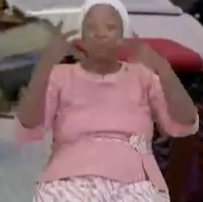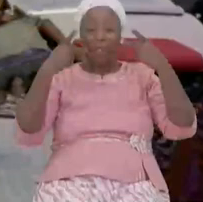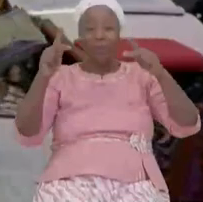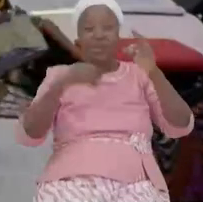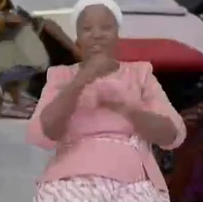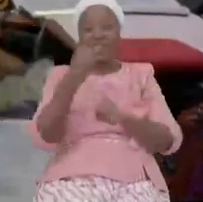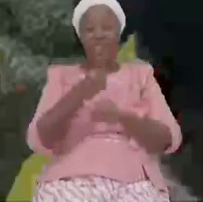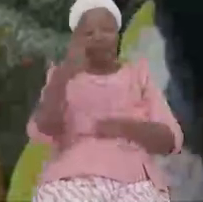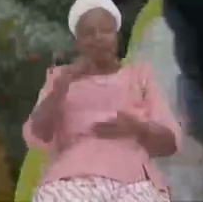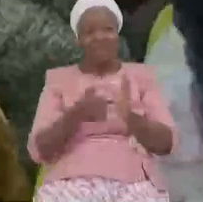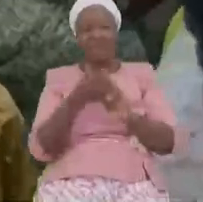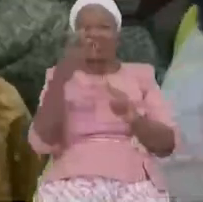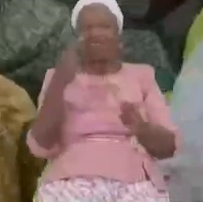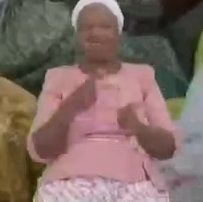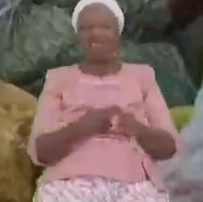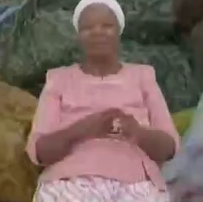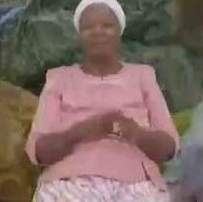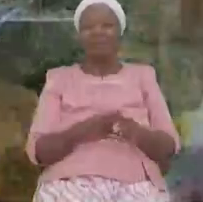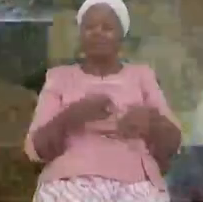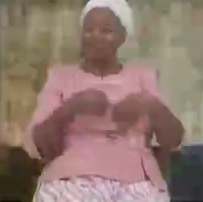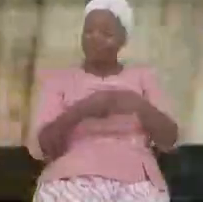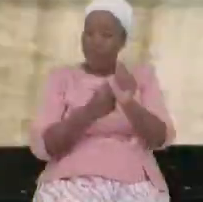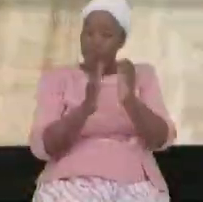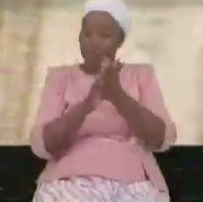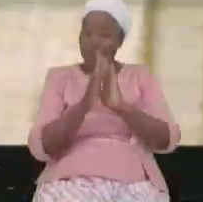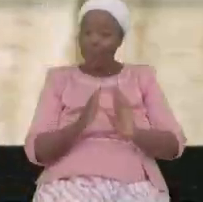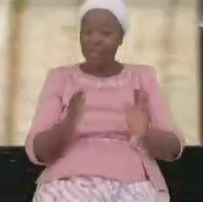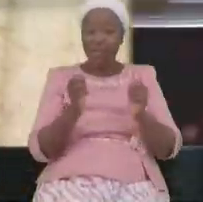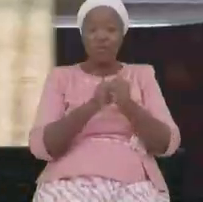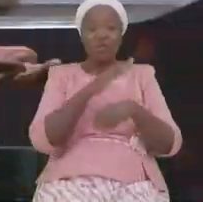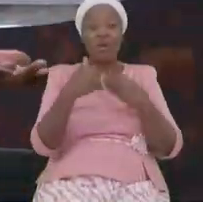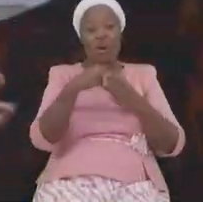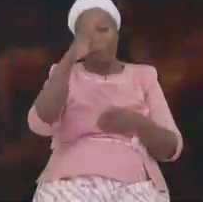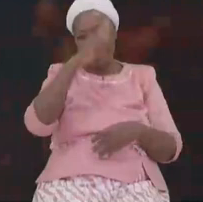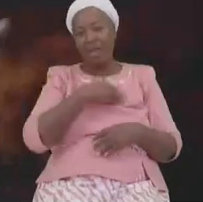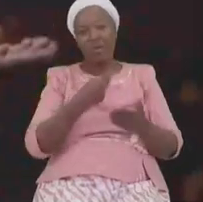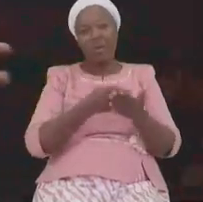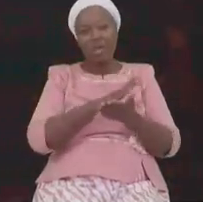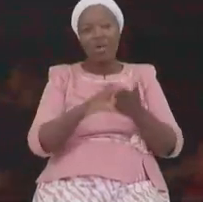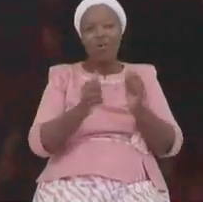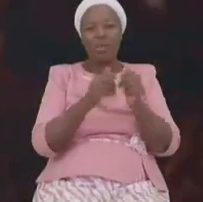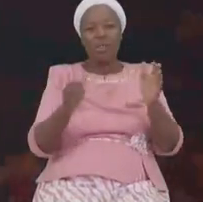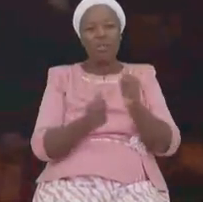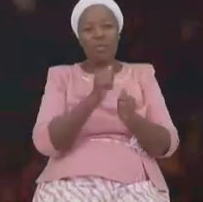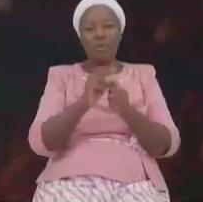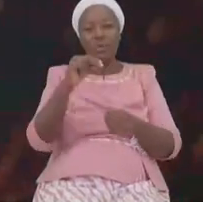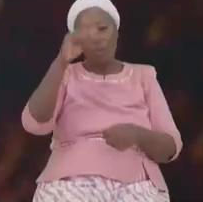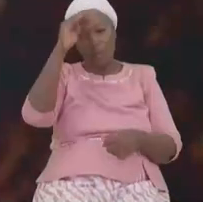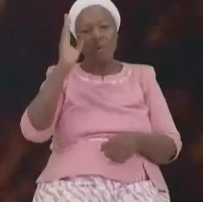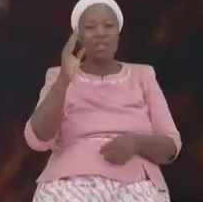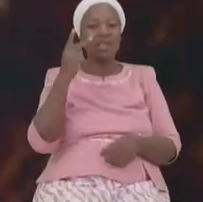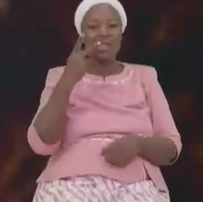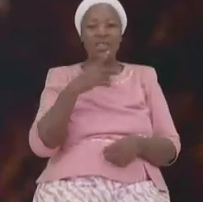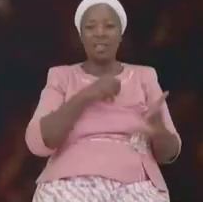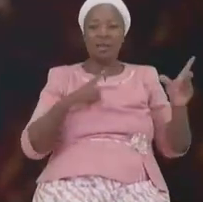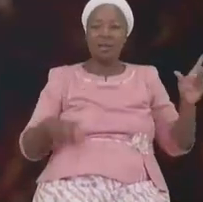pour toi. Rechercher la paix avec tous et la sainteté, la sanctification sans laquelle personne ne verra le Seigneur.